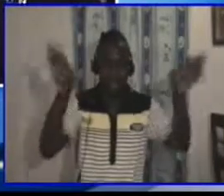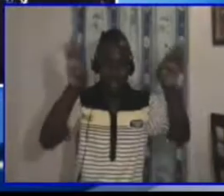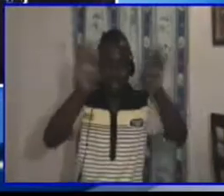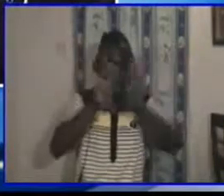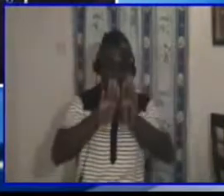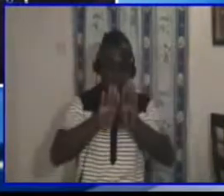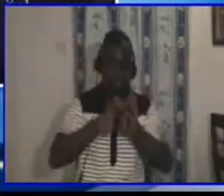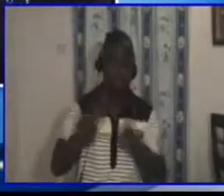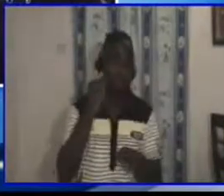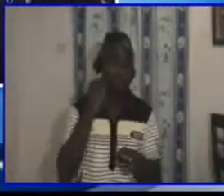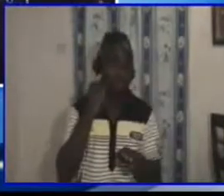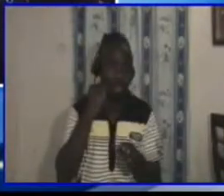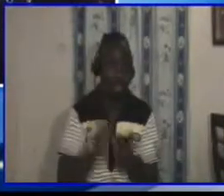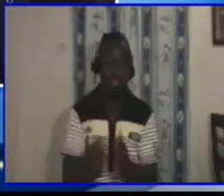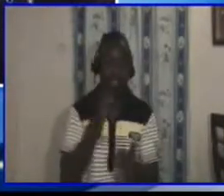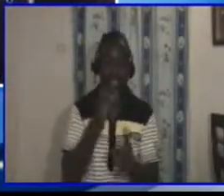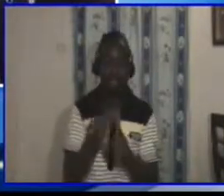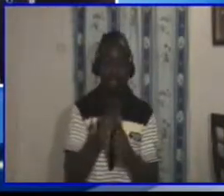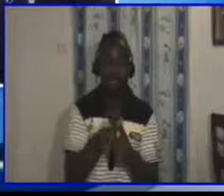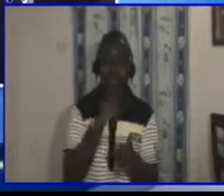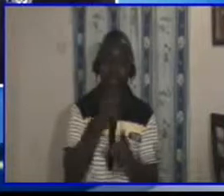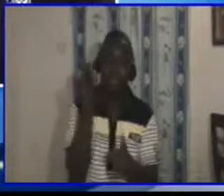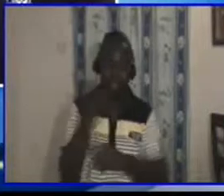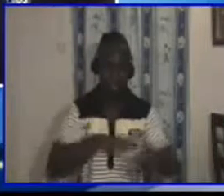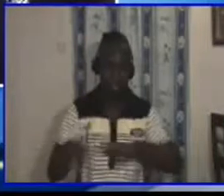lo spirito santo la adombro